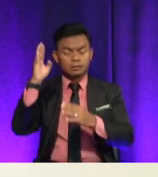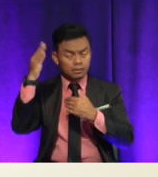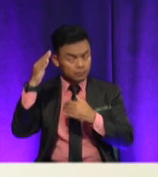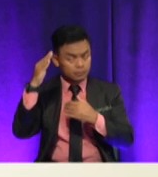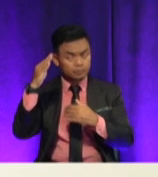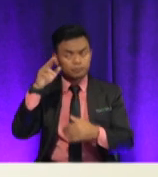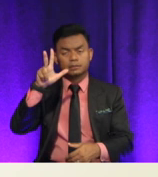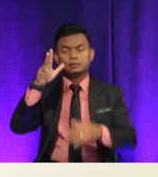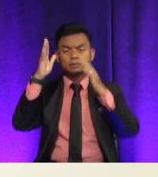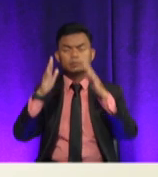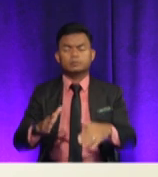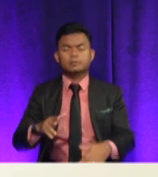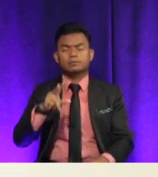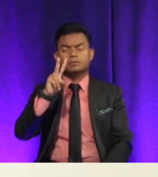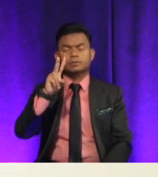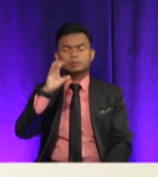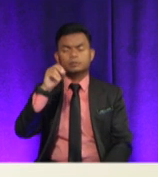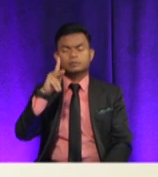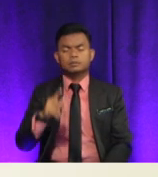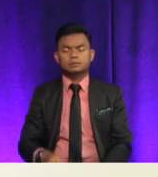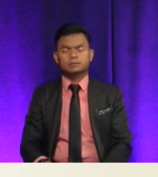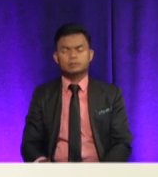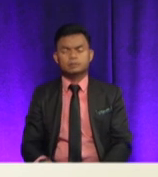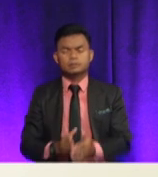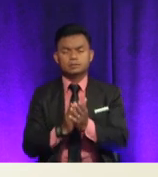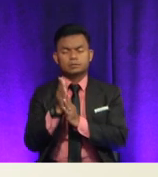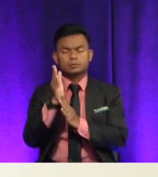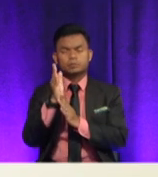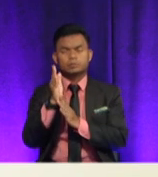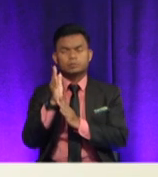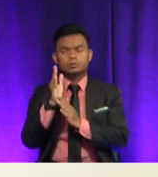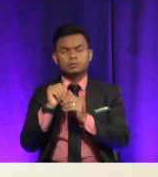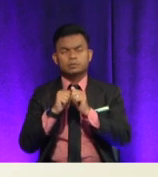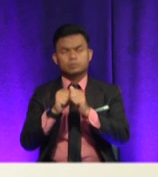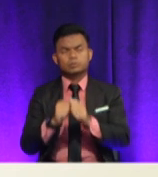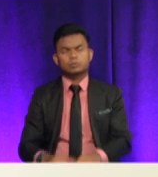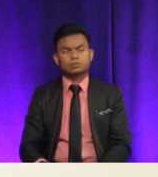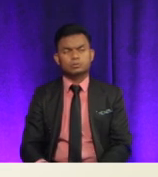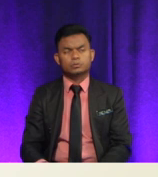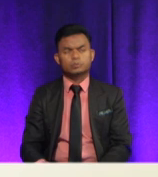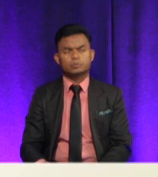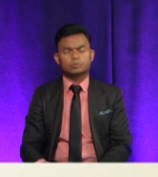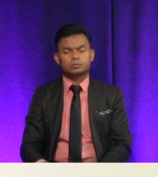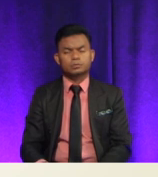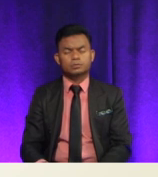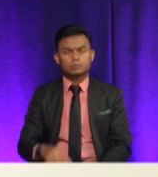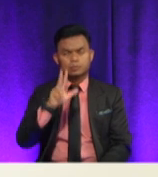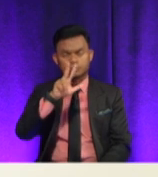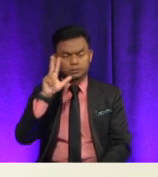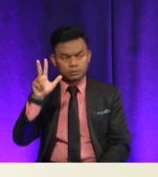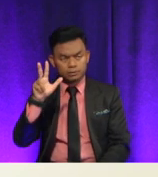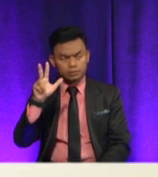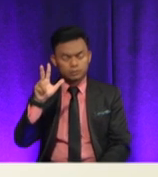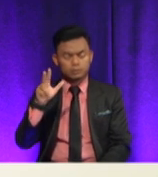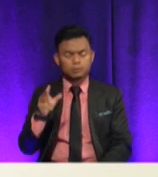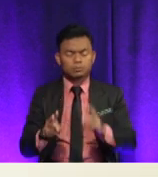Carikanlah juga Oke jadi baginda ini meminta mengharapkan agar ketiga ketiga menterinya supaya memperoleh air